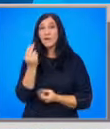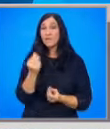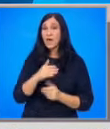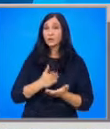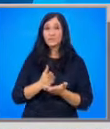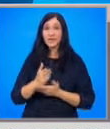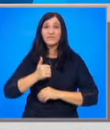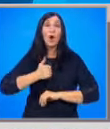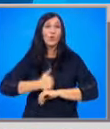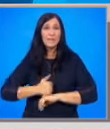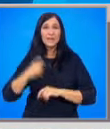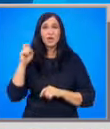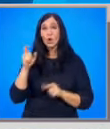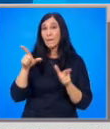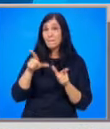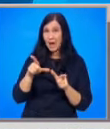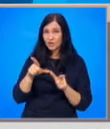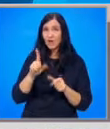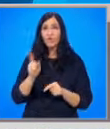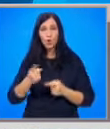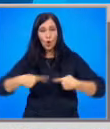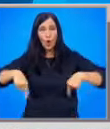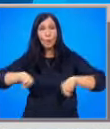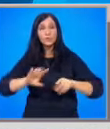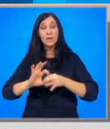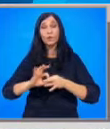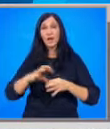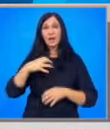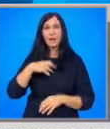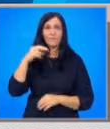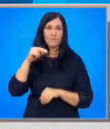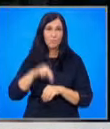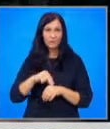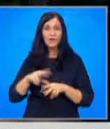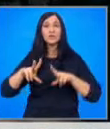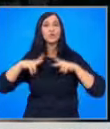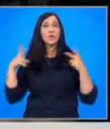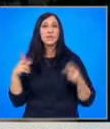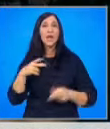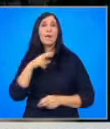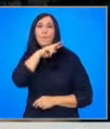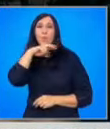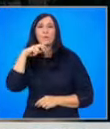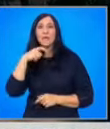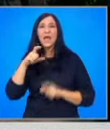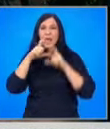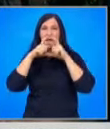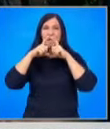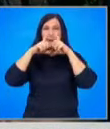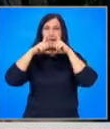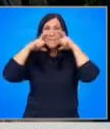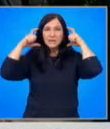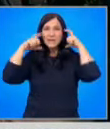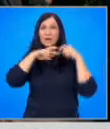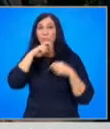от кмета Георги Мараджиев, който е и областен координатор на ГЕРБ в Пловдив. Сутринта униформени и маскирани полицаи влязоха